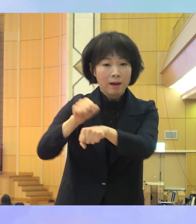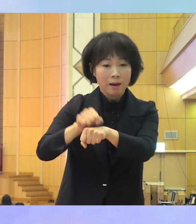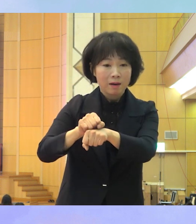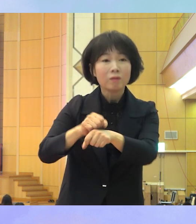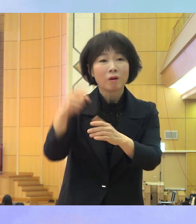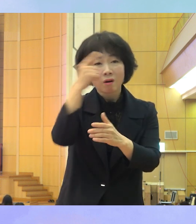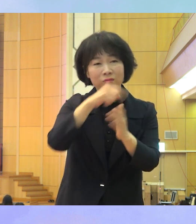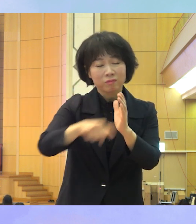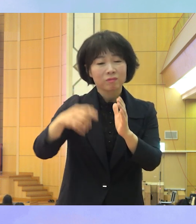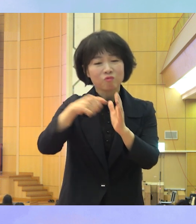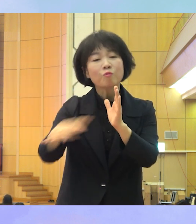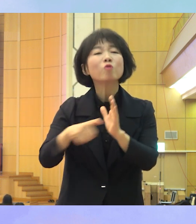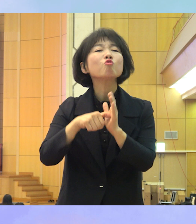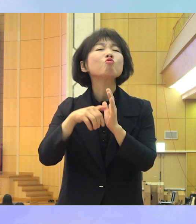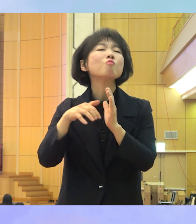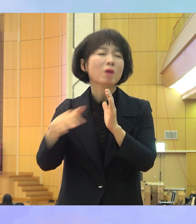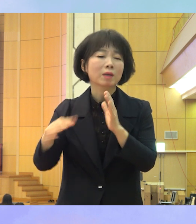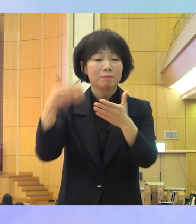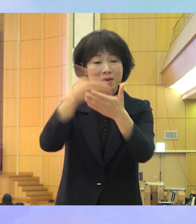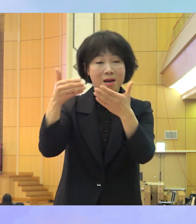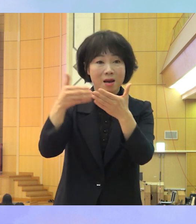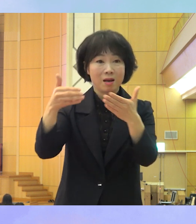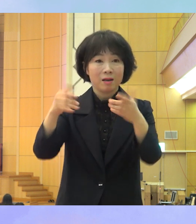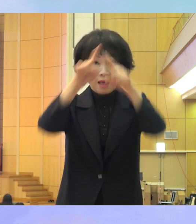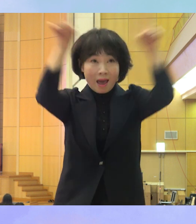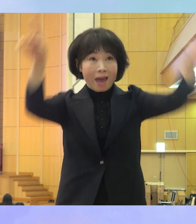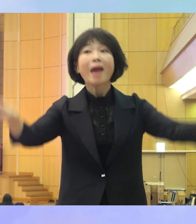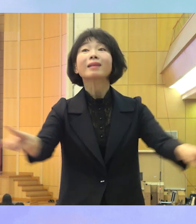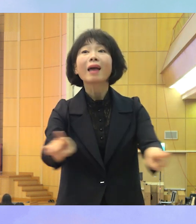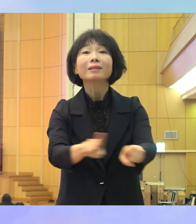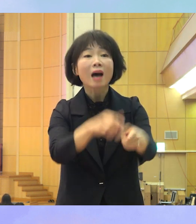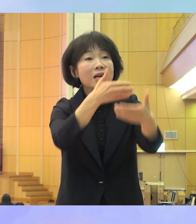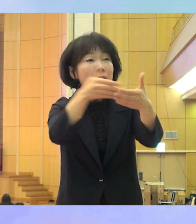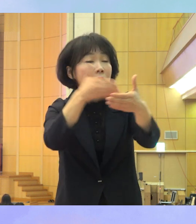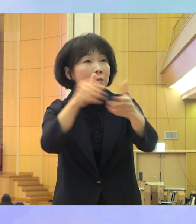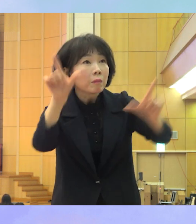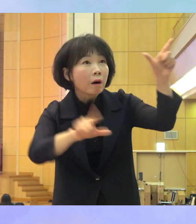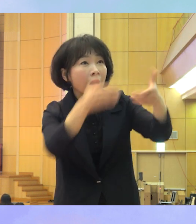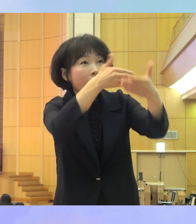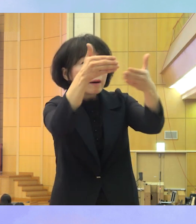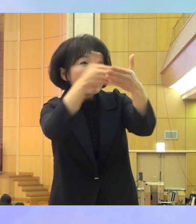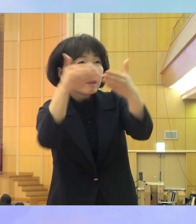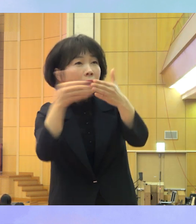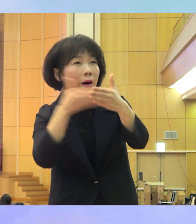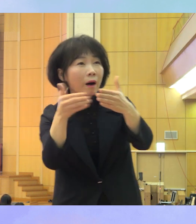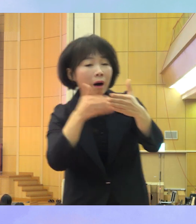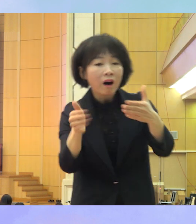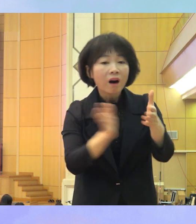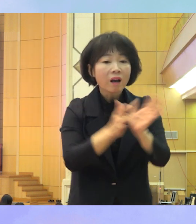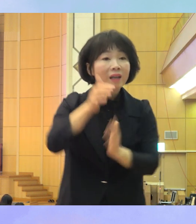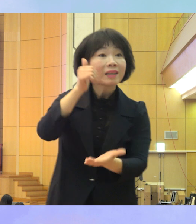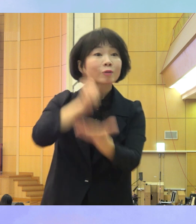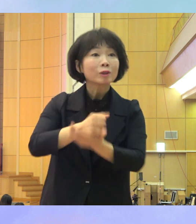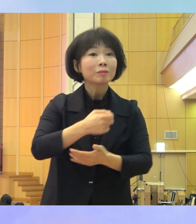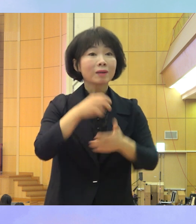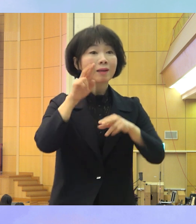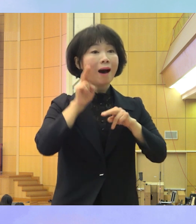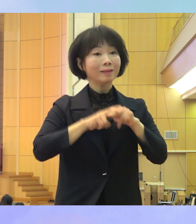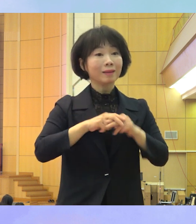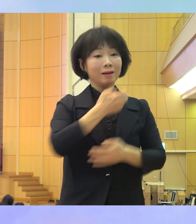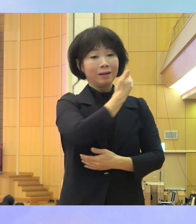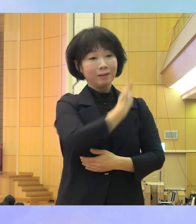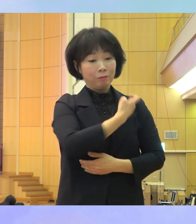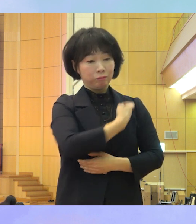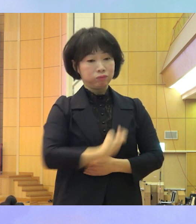알잖아요. 여러분 집에 가도 이런 게 벽에 이렇게 걸려져 있을 거예요 아마. 근데